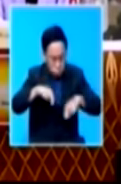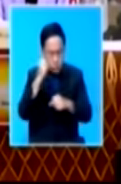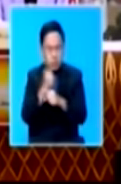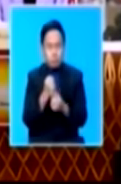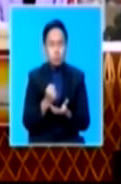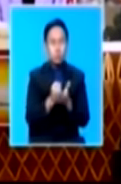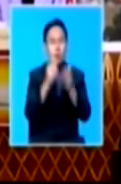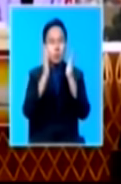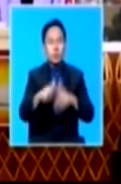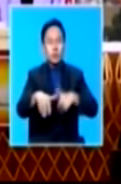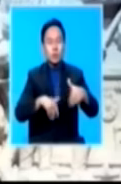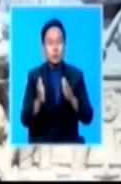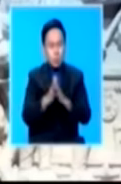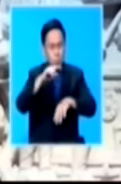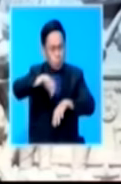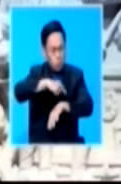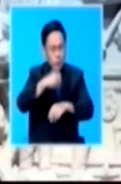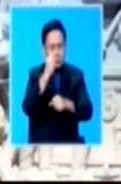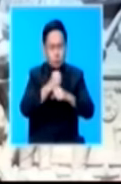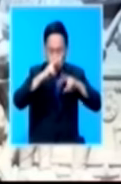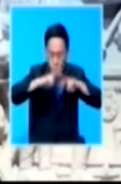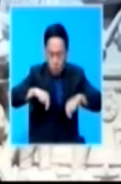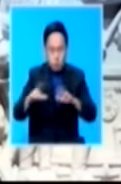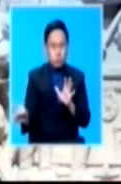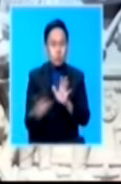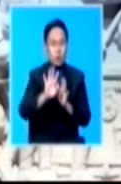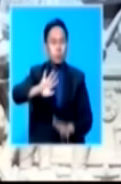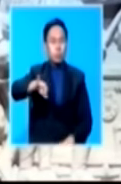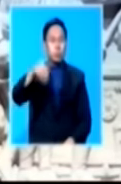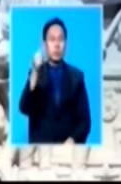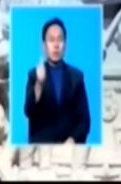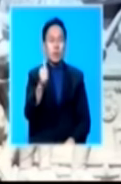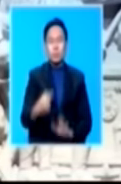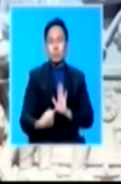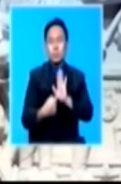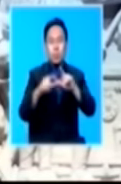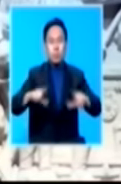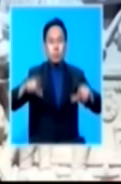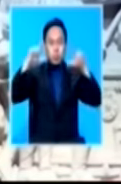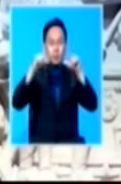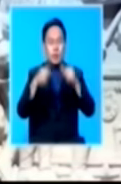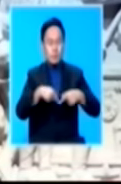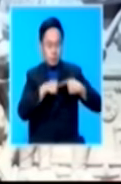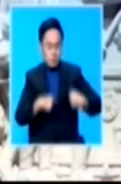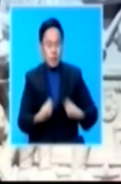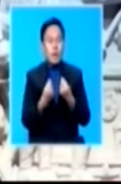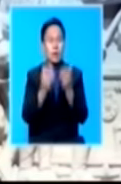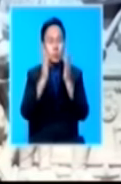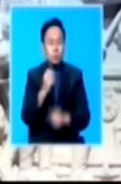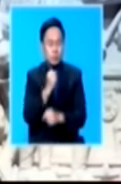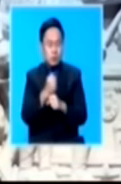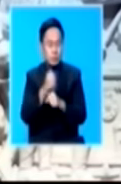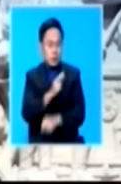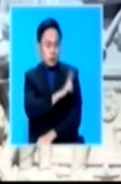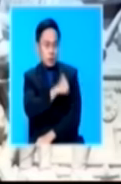านใช้เวลายาวนานนะครับกว่าจะประสบความสำเร็จในวันนี้และขอเป็นกำลังใจให้กับนักวิจัยด้านการแพทย์หรือด้านอื่นก็ต